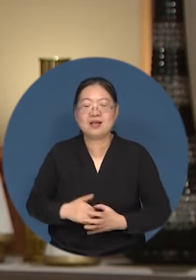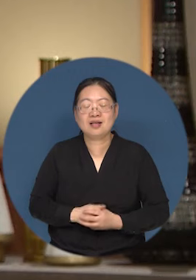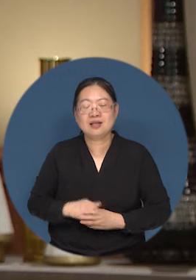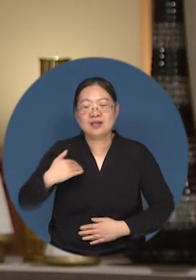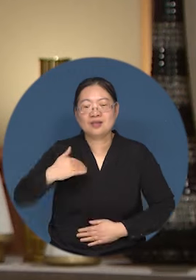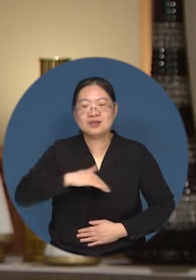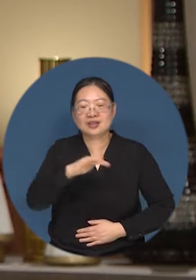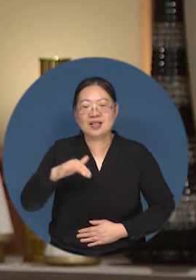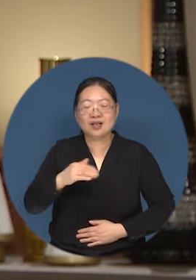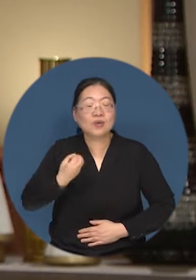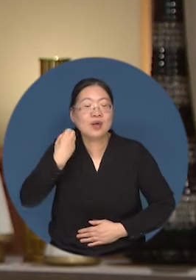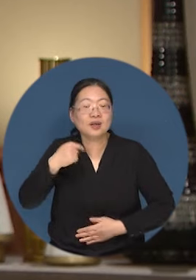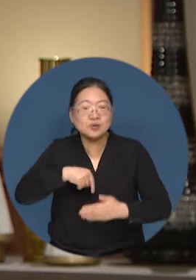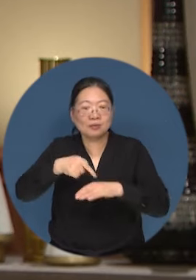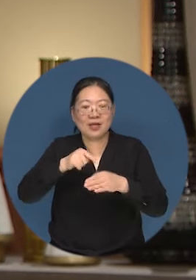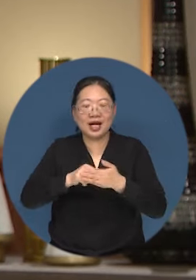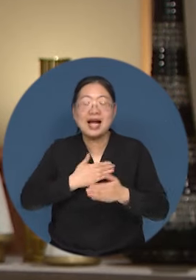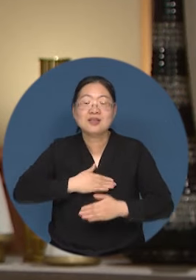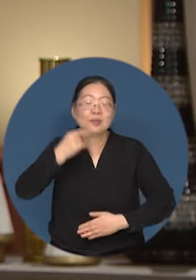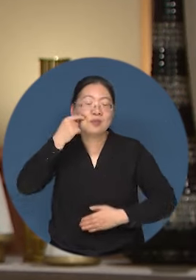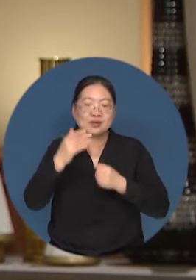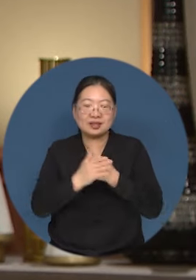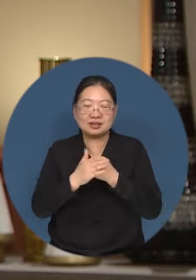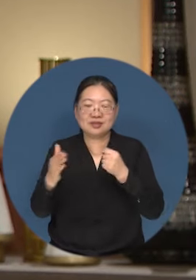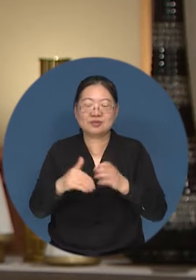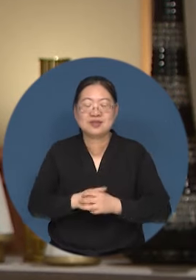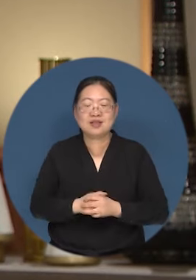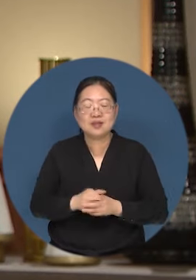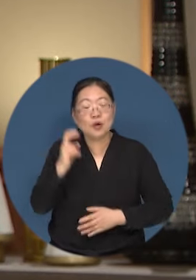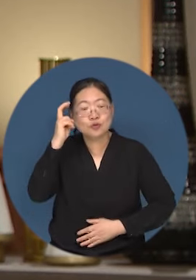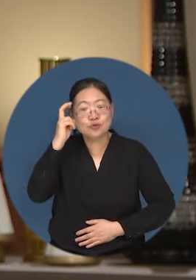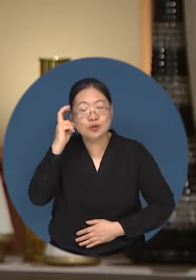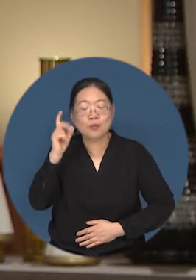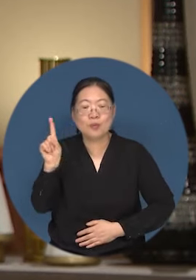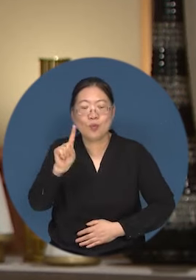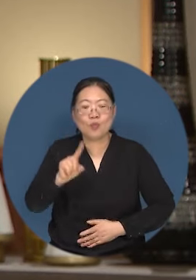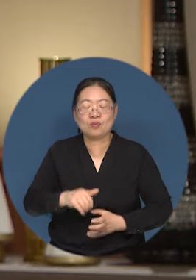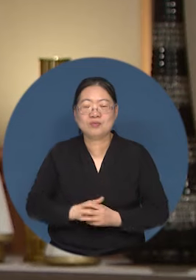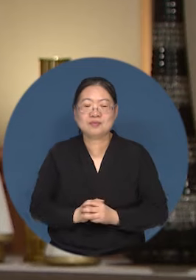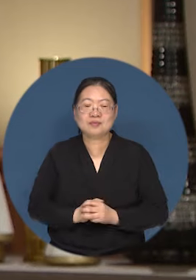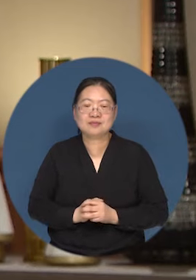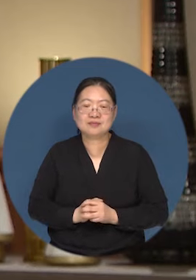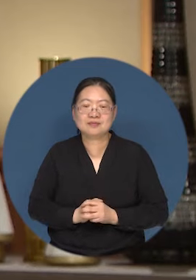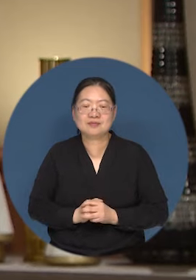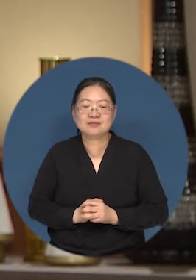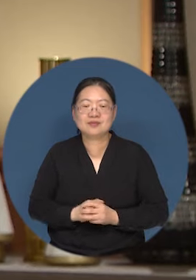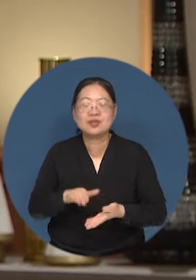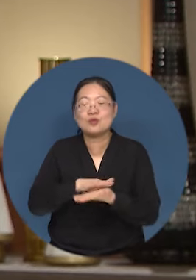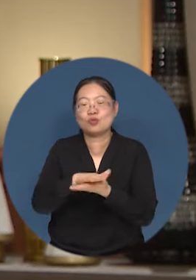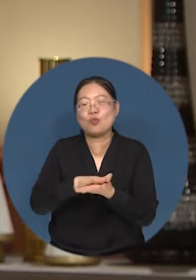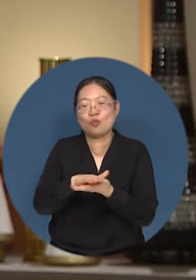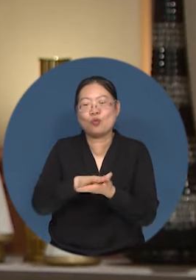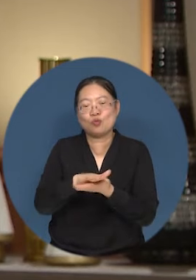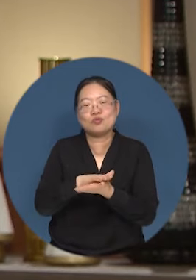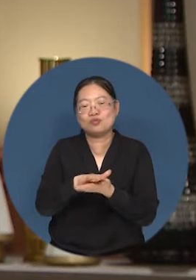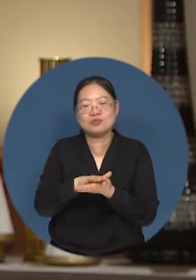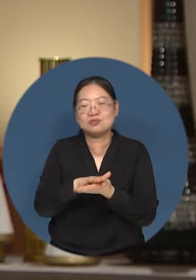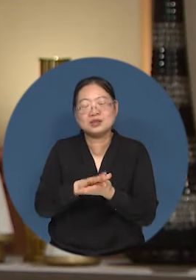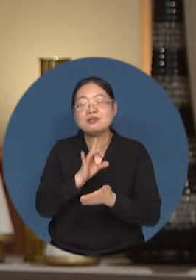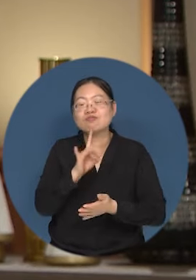우리가 고래의 속마음은 알 수가 없으니까 예. 추정컨대 그냥 그냥 놀이 일종이다. 놀이이다.